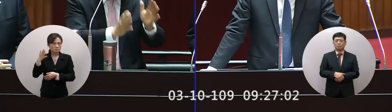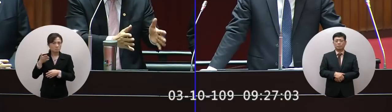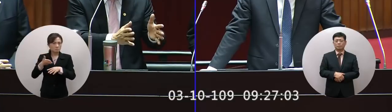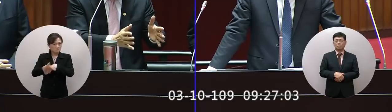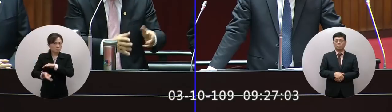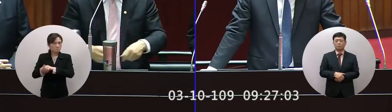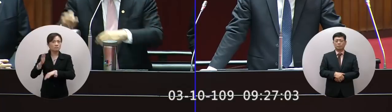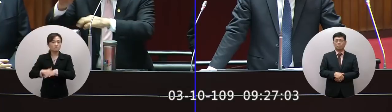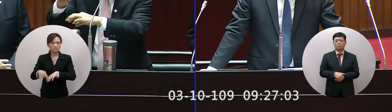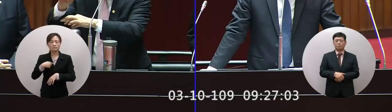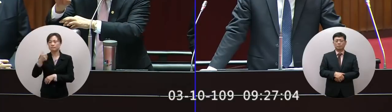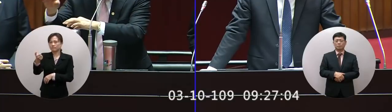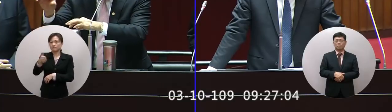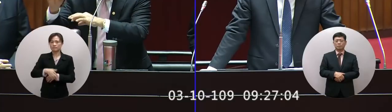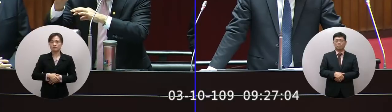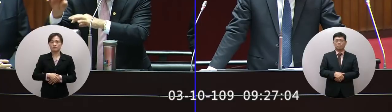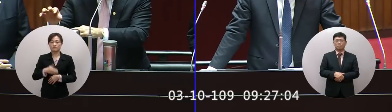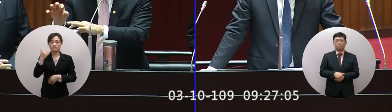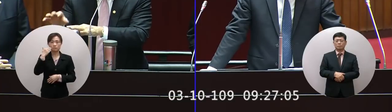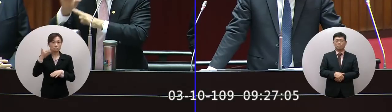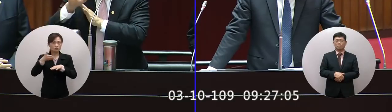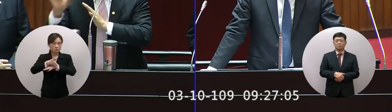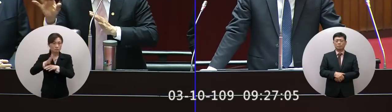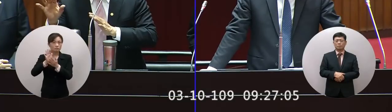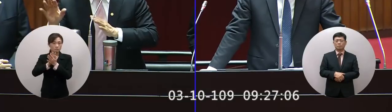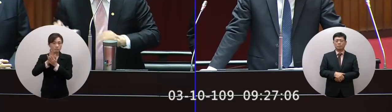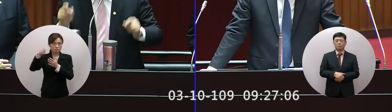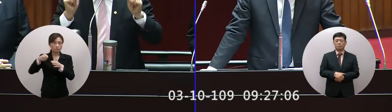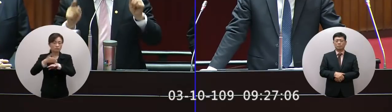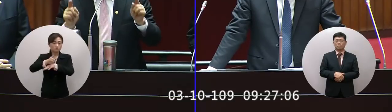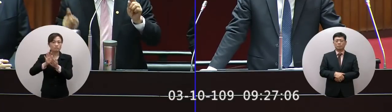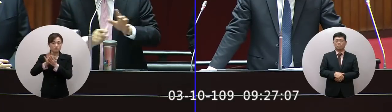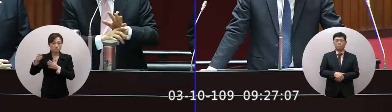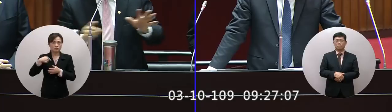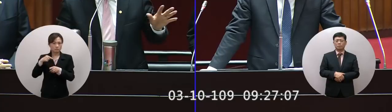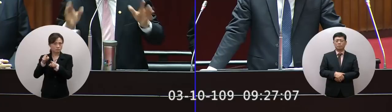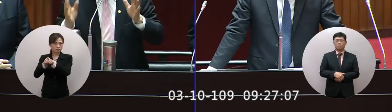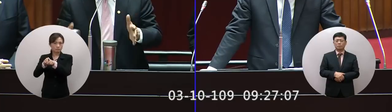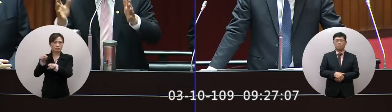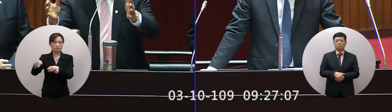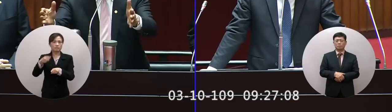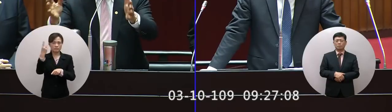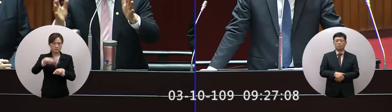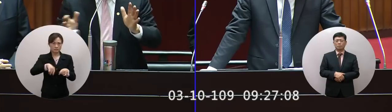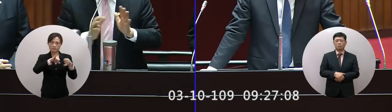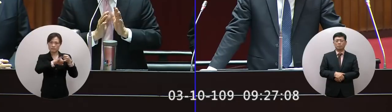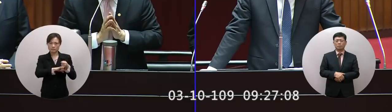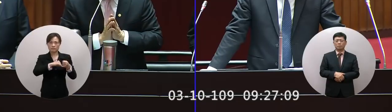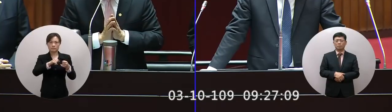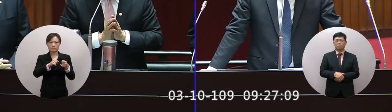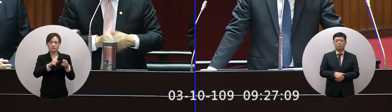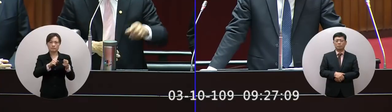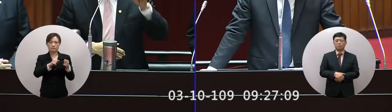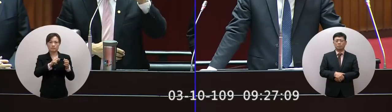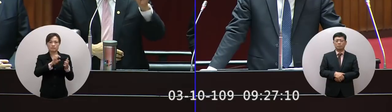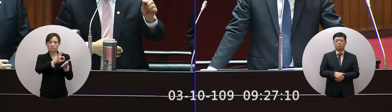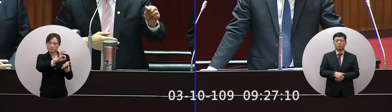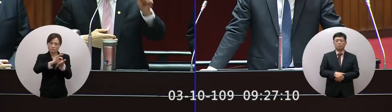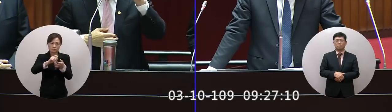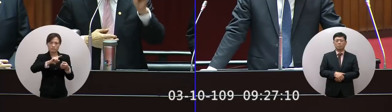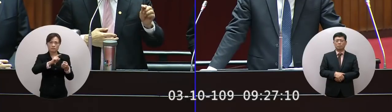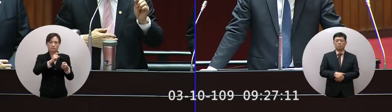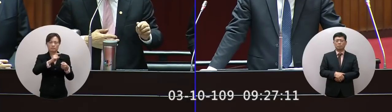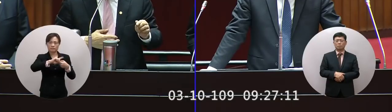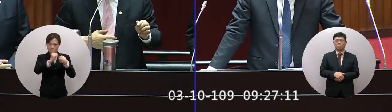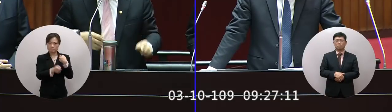那特别预算过，我们要根据贵院通过的特别预算，我们要拟定相关的这些资用嘛，包括